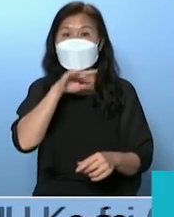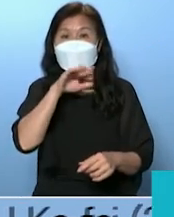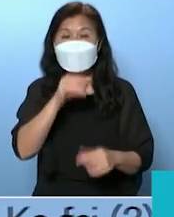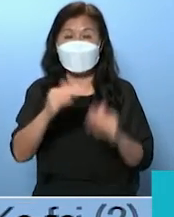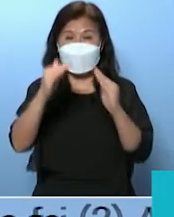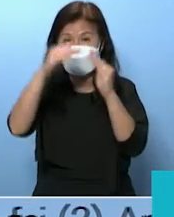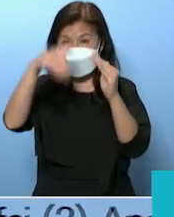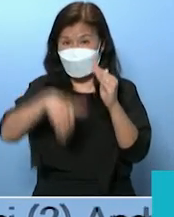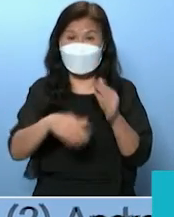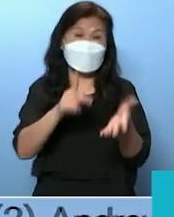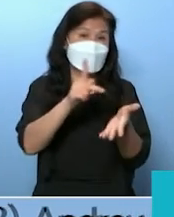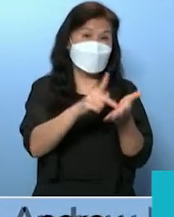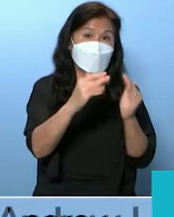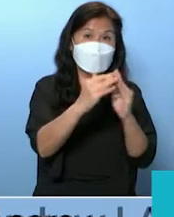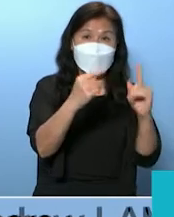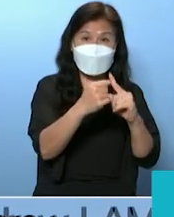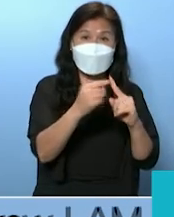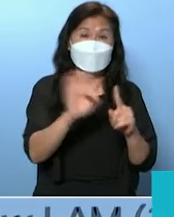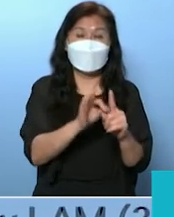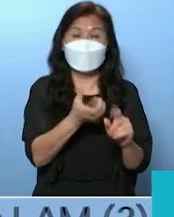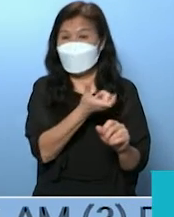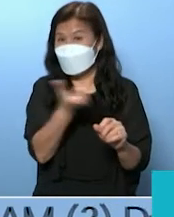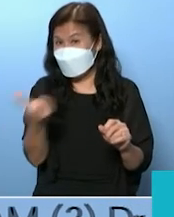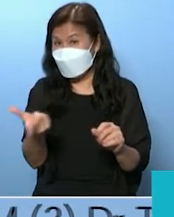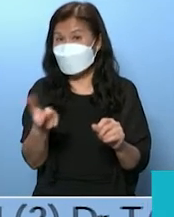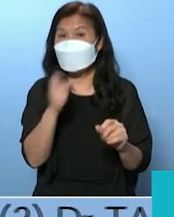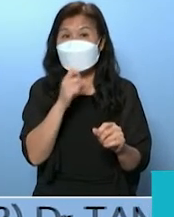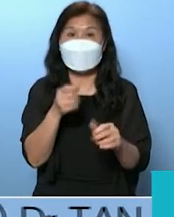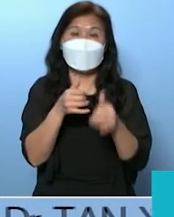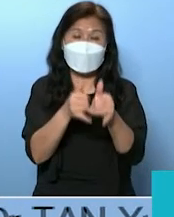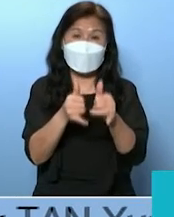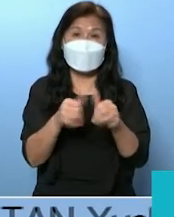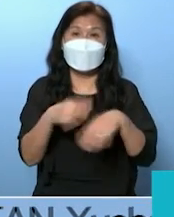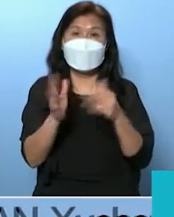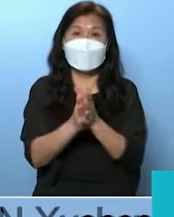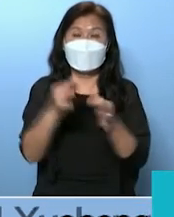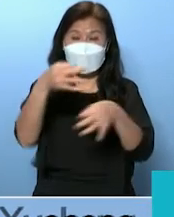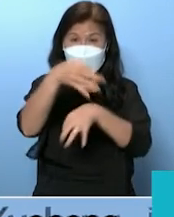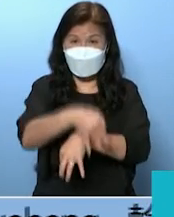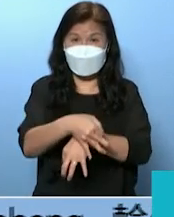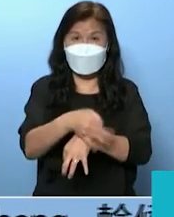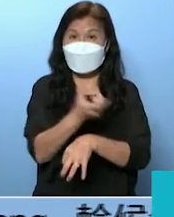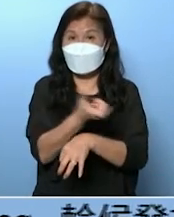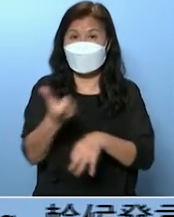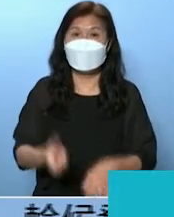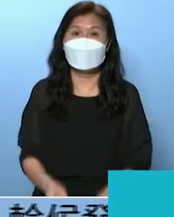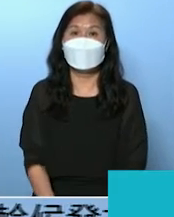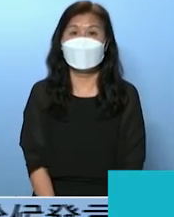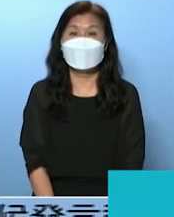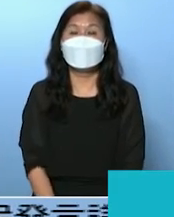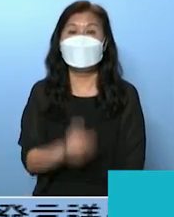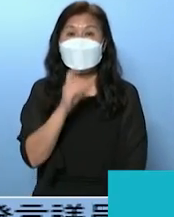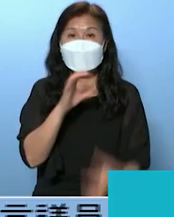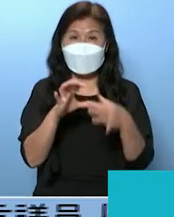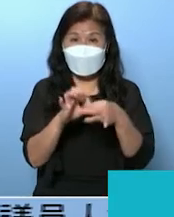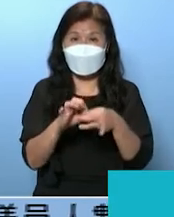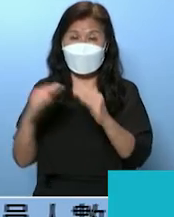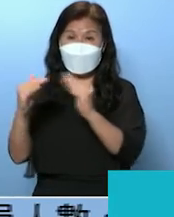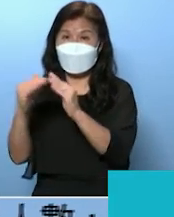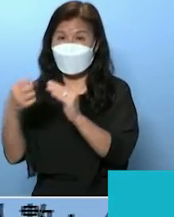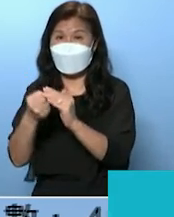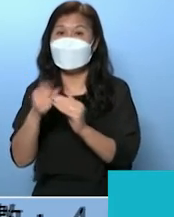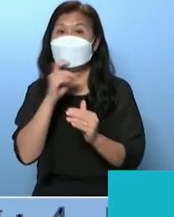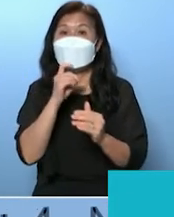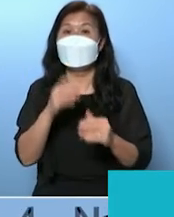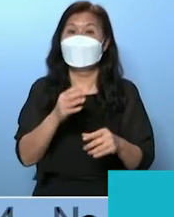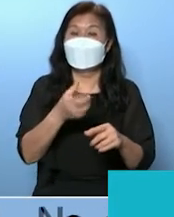所的租戶是沒有遵照有關的租任繳付租金，有關業主是不得就